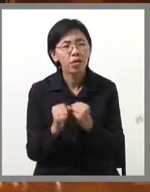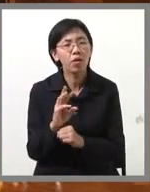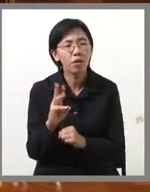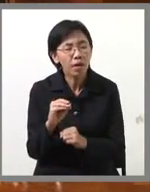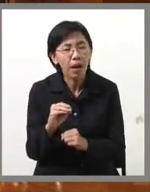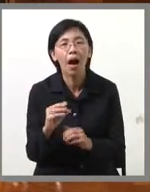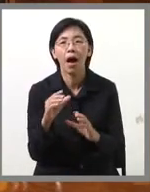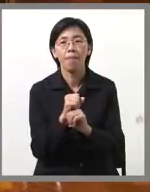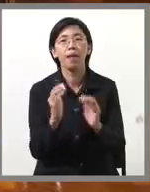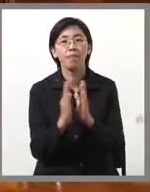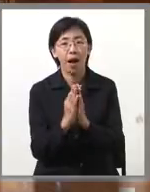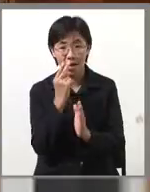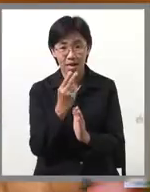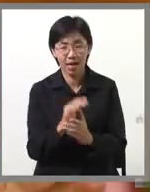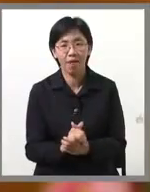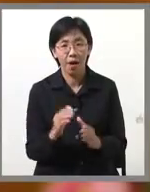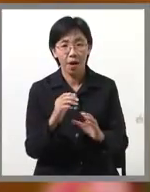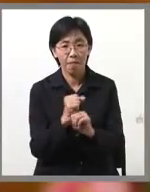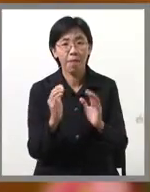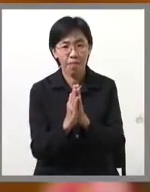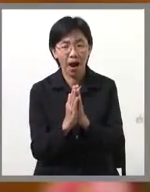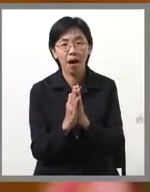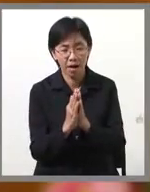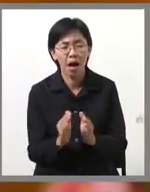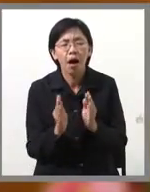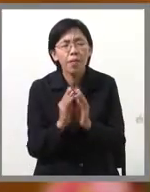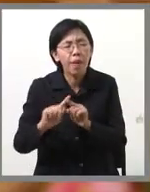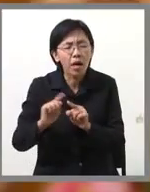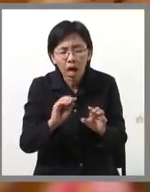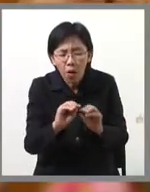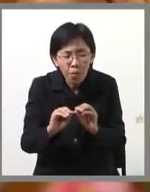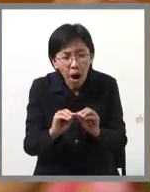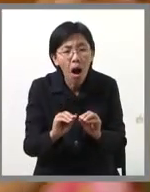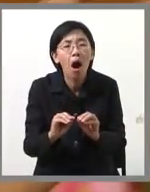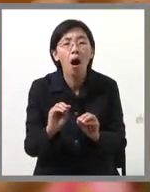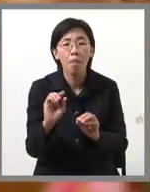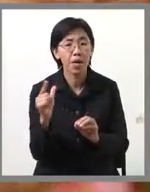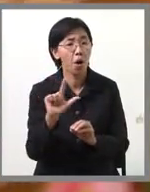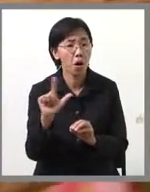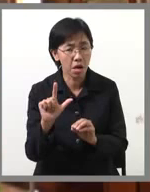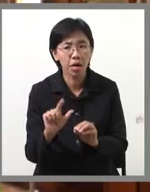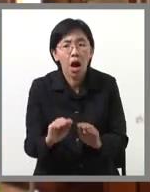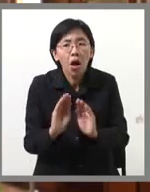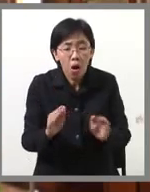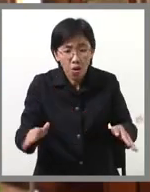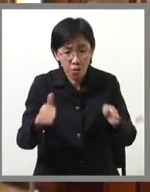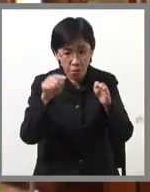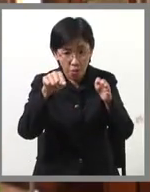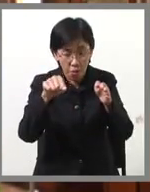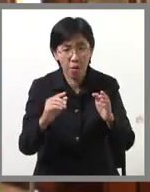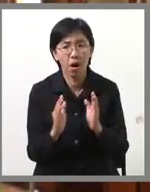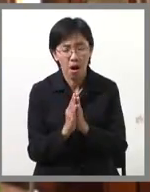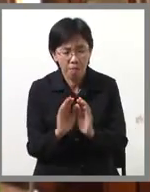างพระองค์เนี้ยที่เห็นด้านหลังเนี่ยบรรจุพระเครื่องที่ท่านทำเป็นเนื้อทองเลื่องเนื้อดินเนี่ยใส่ไว้ในองค์พระเนี่ยหล